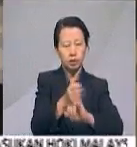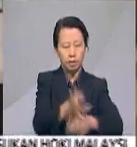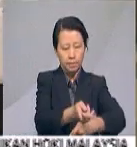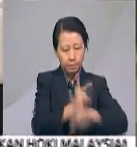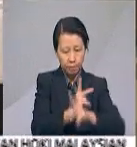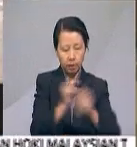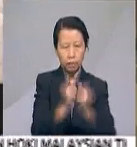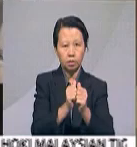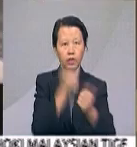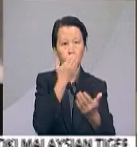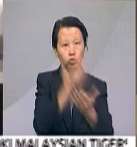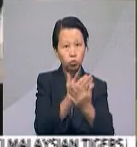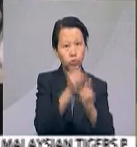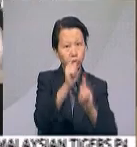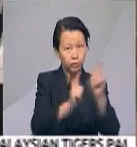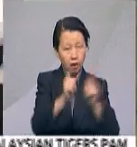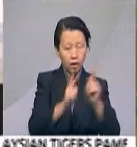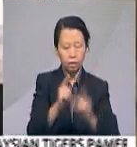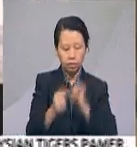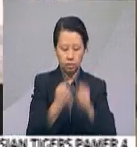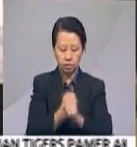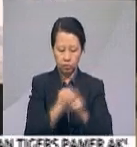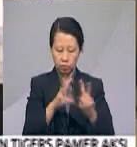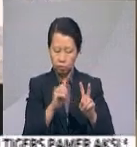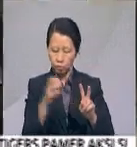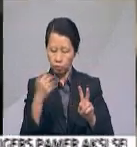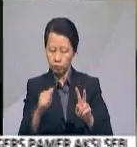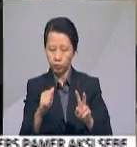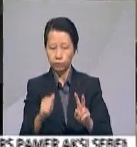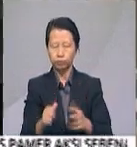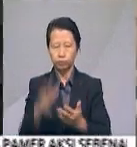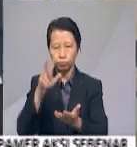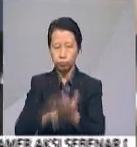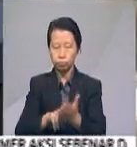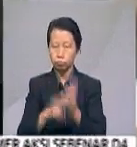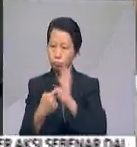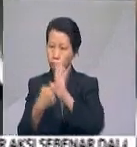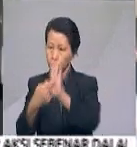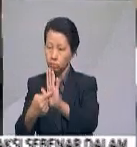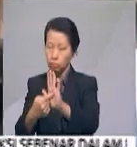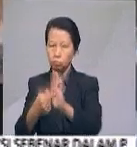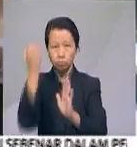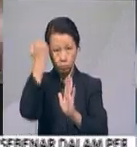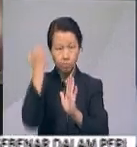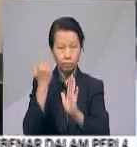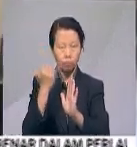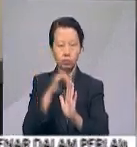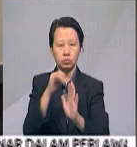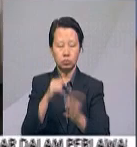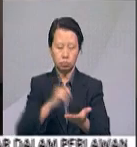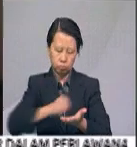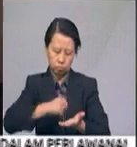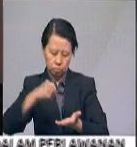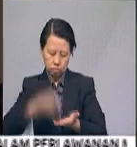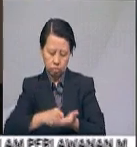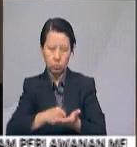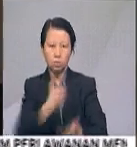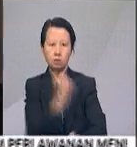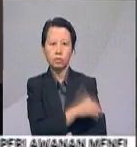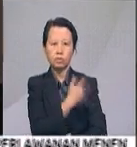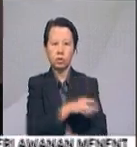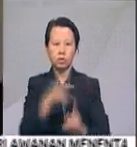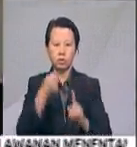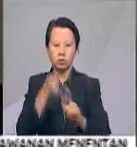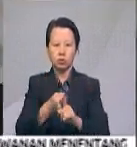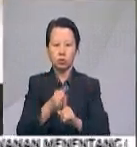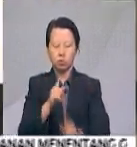syarikat Good Star Limited pada tahun 2010. Berdasarkan dokumen ditunjukkan semasa prosiding, ia ditandatangani bekas pengarah